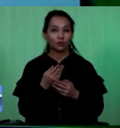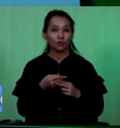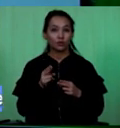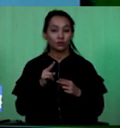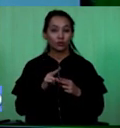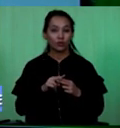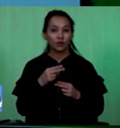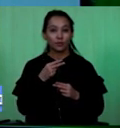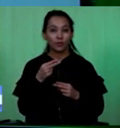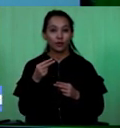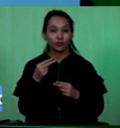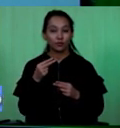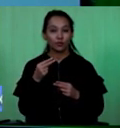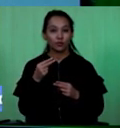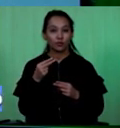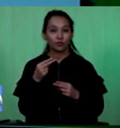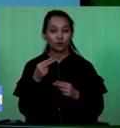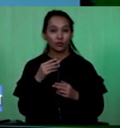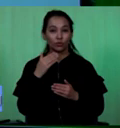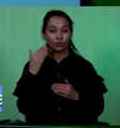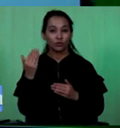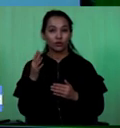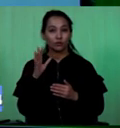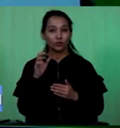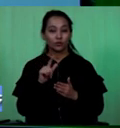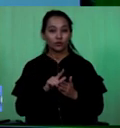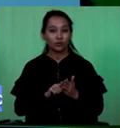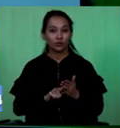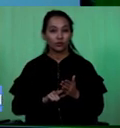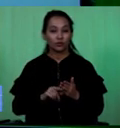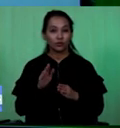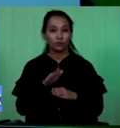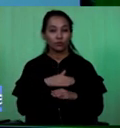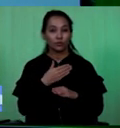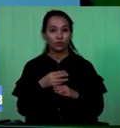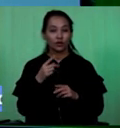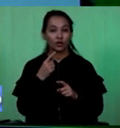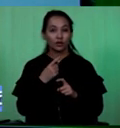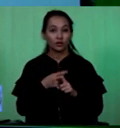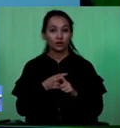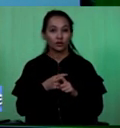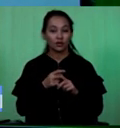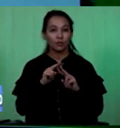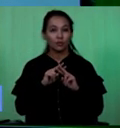biz barobarning o'ng tarafiga 570 bo'lu x barobar